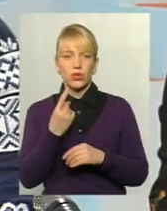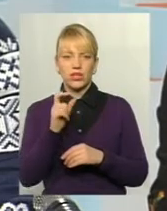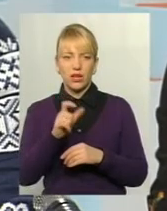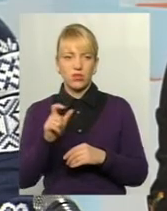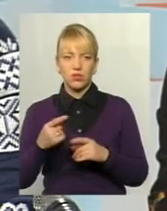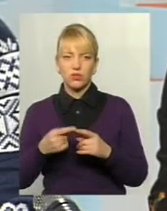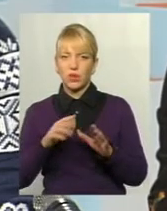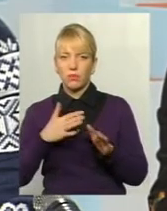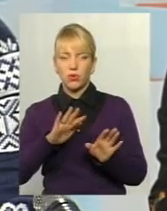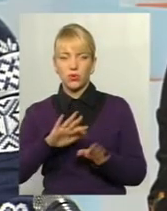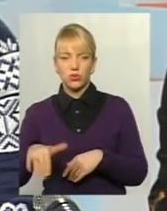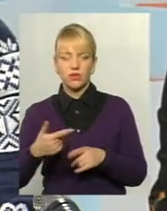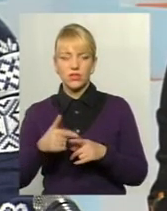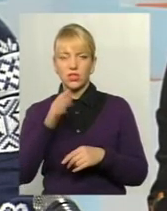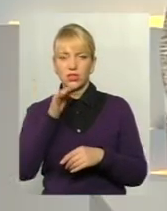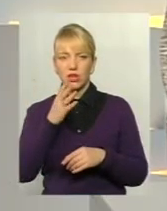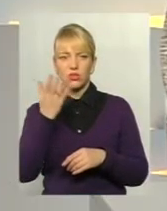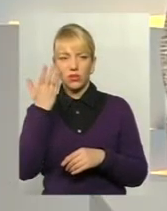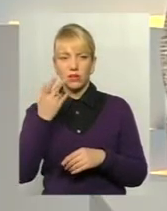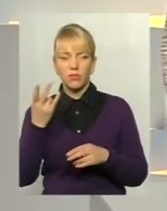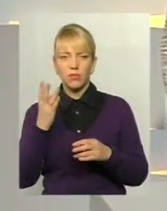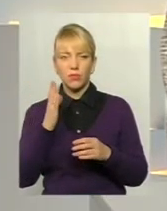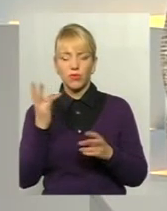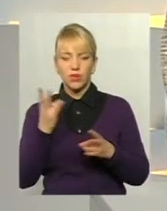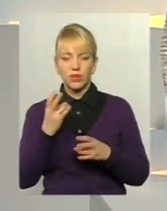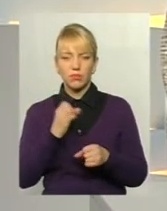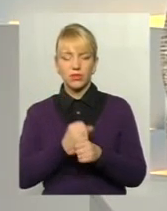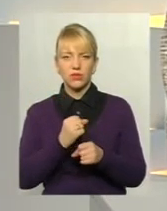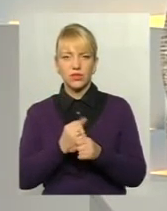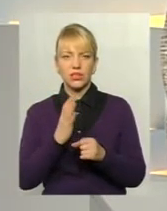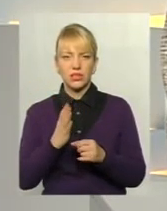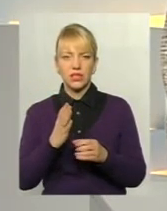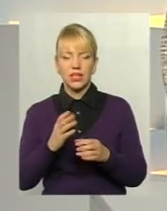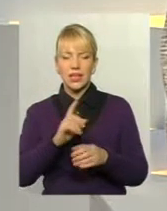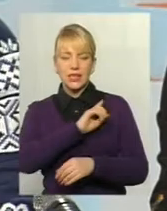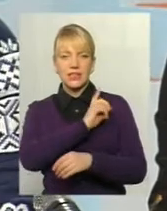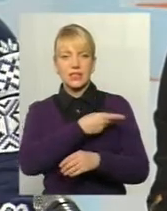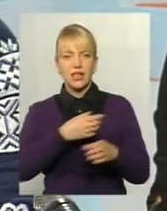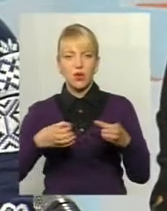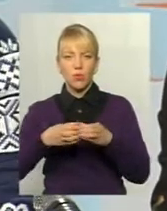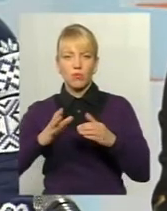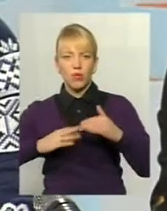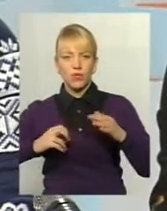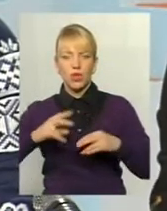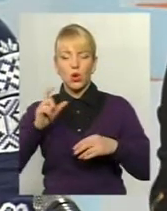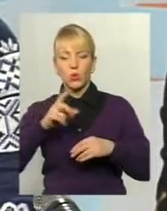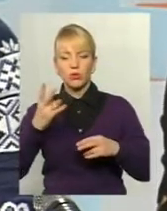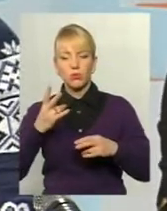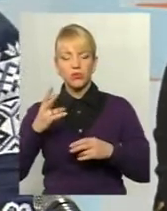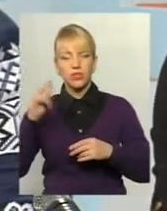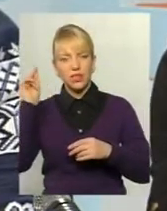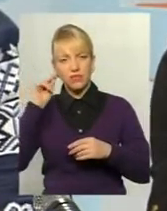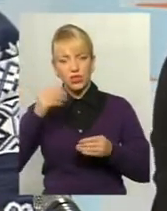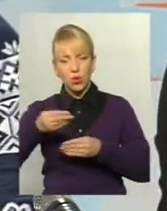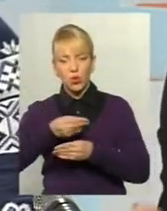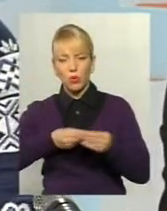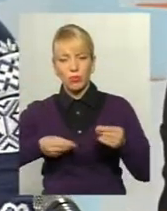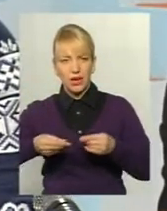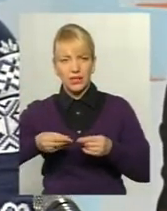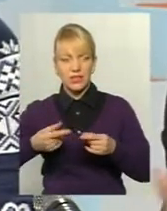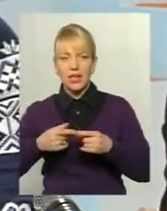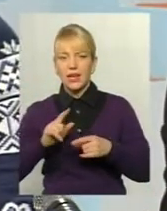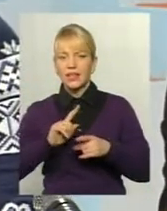час, коли може працювати тільки сильна команда професіоналів. Люди мають навчитися кооперації, не в тому старому розумінні цього слова,